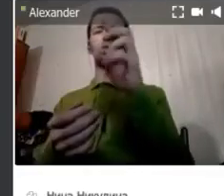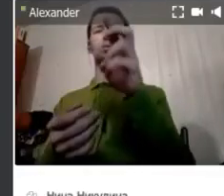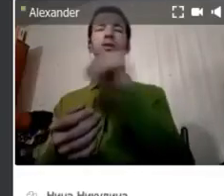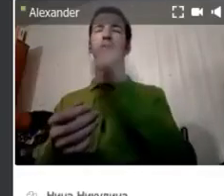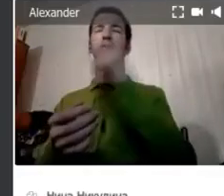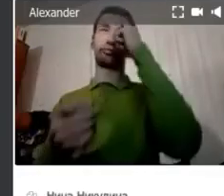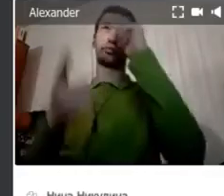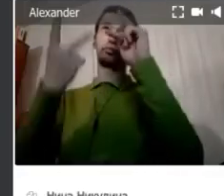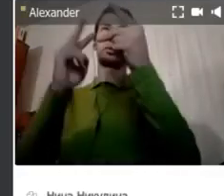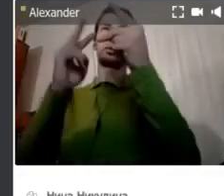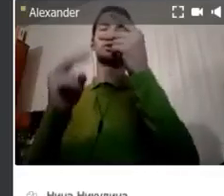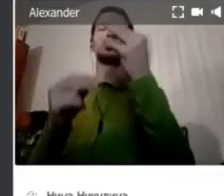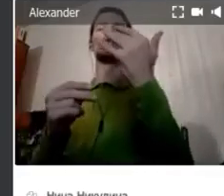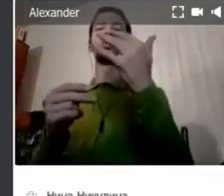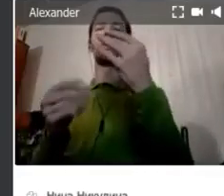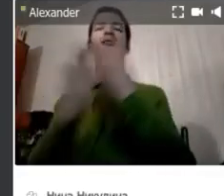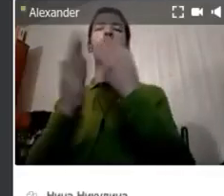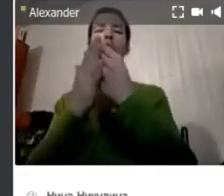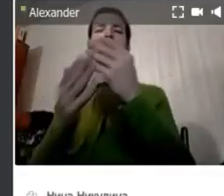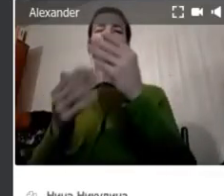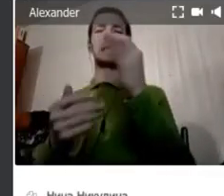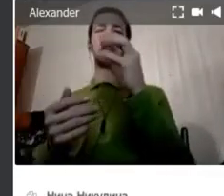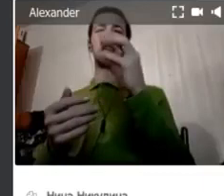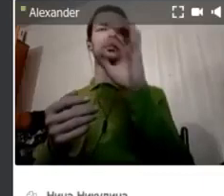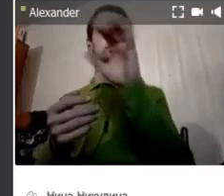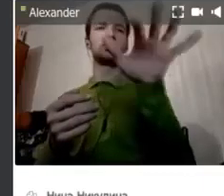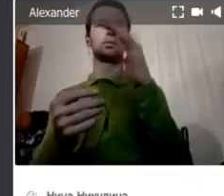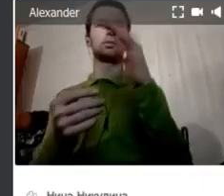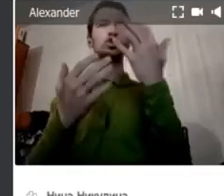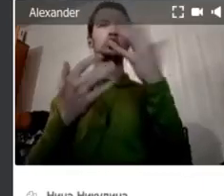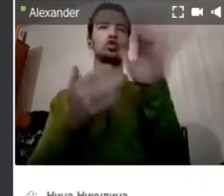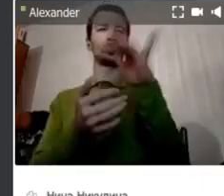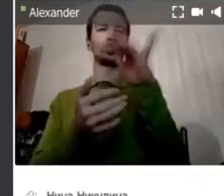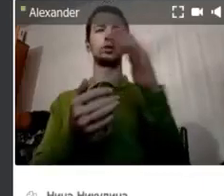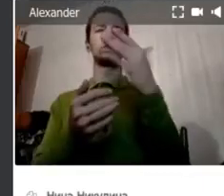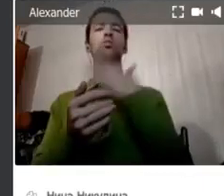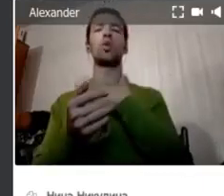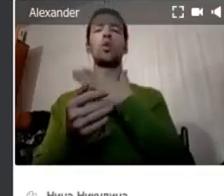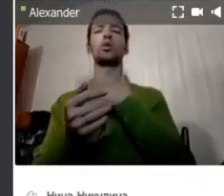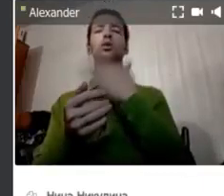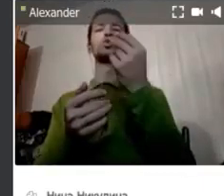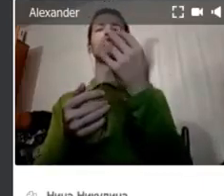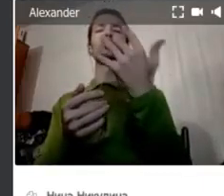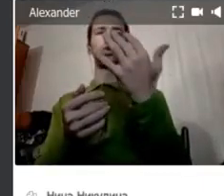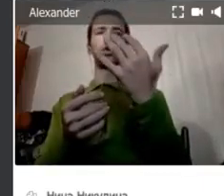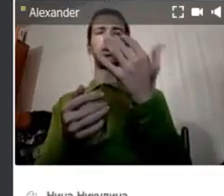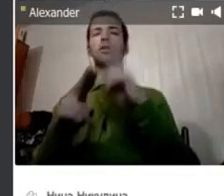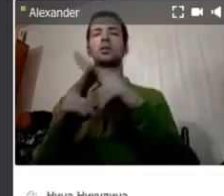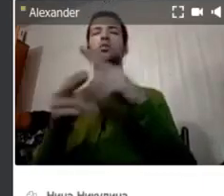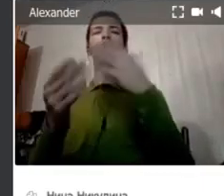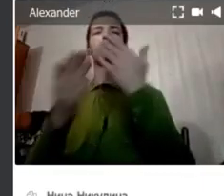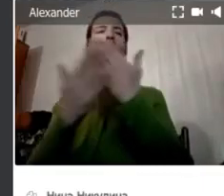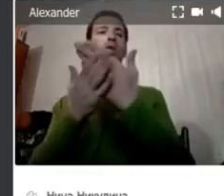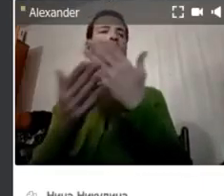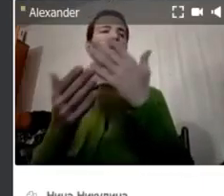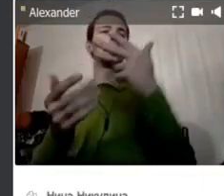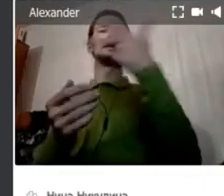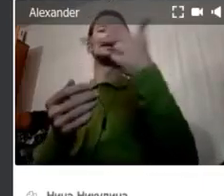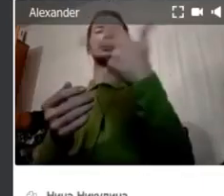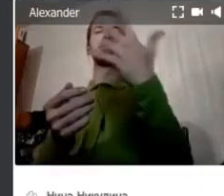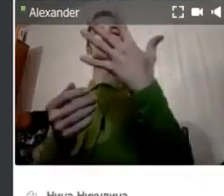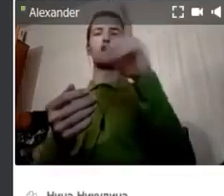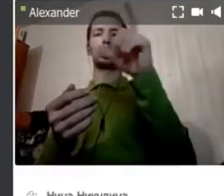было сбалансировано, 35 человек, и вы зарабатываете свой первый 1 000 000 рублей. Вот.